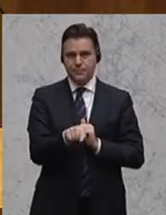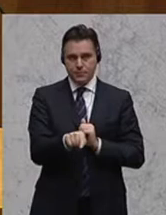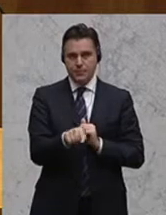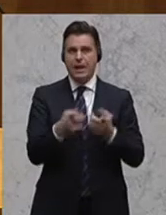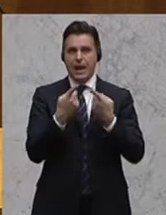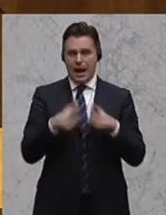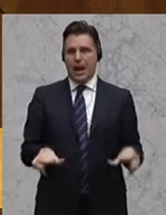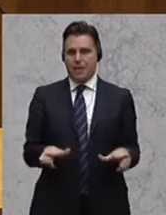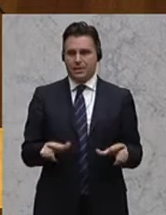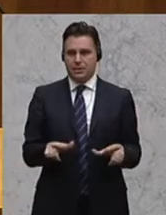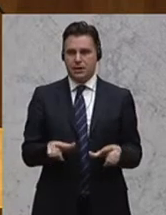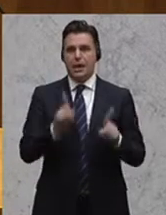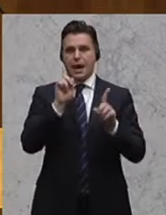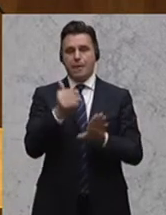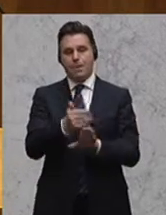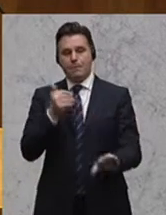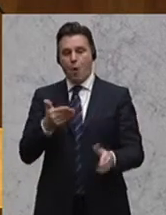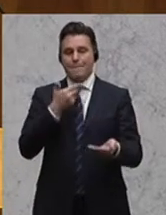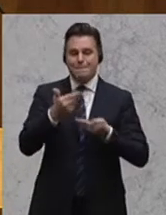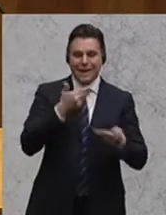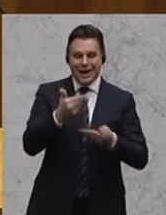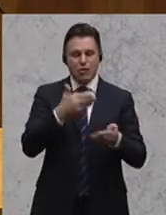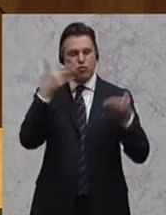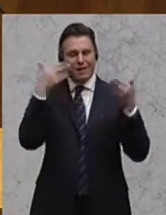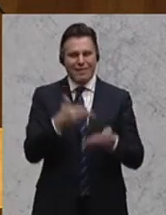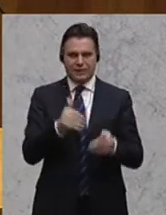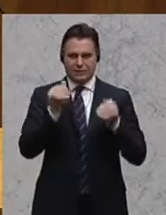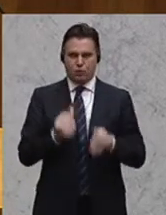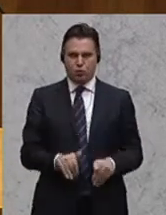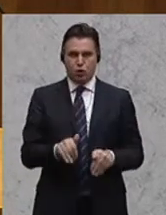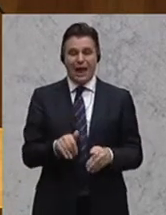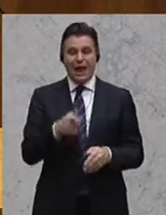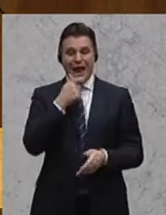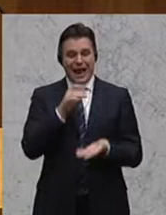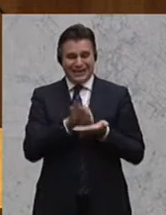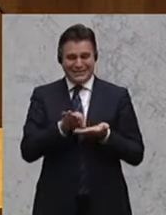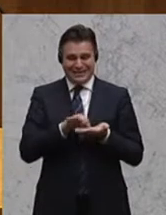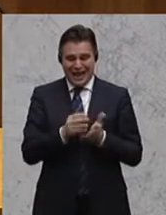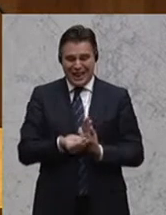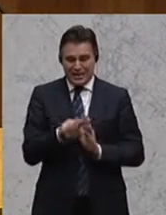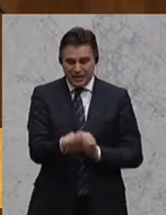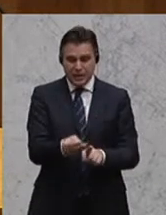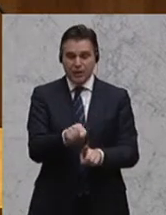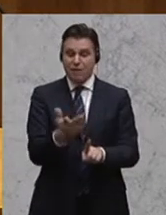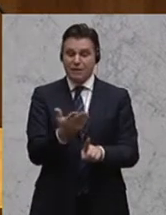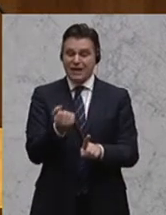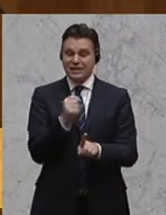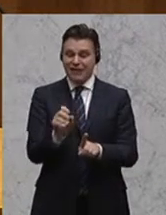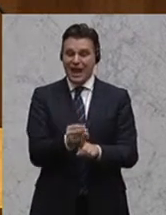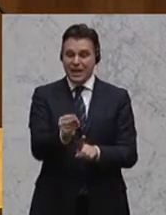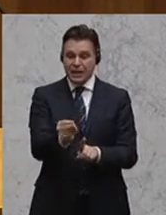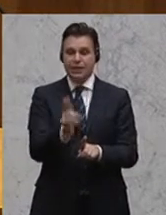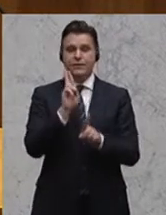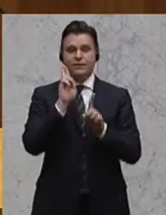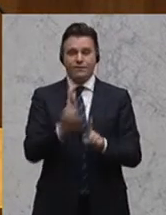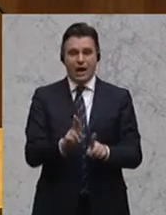werden grundsätzlich erlaubt nach intensiver Beratung und nur mehr so viele Eizellen werden zur Befruchtung freigegeben, wie sie